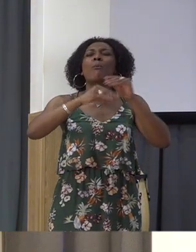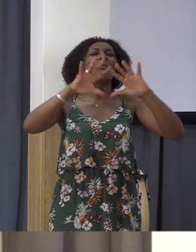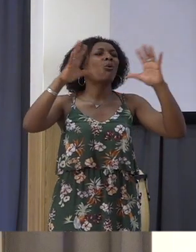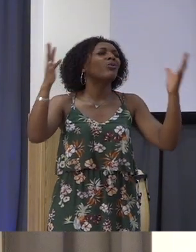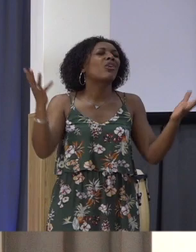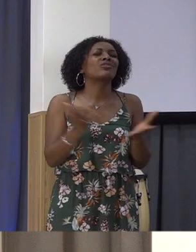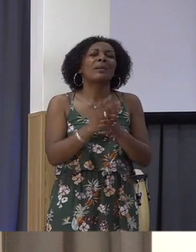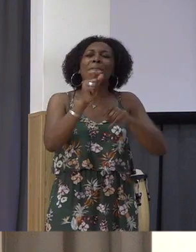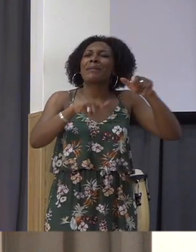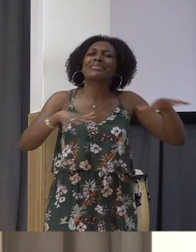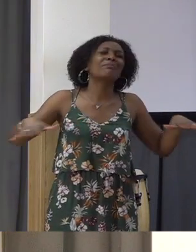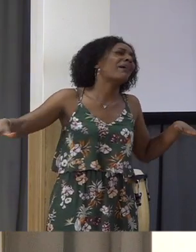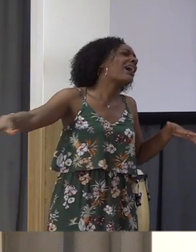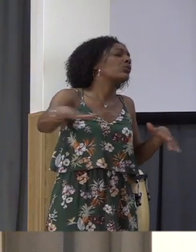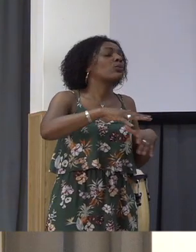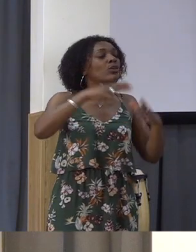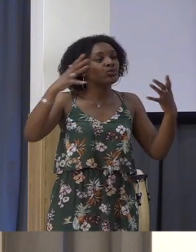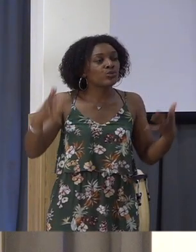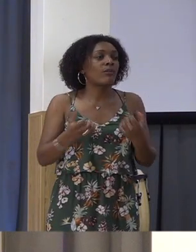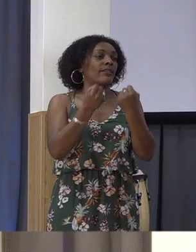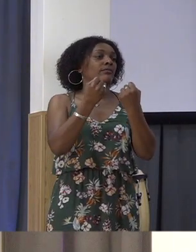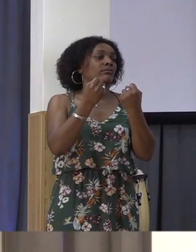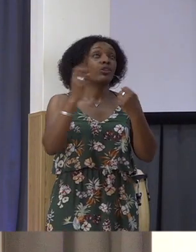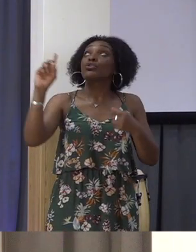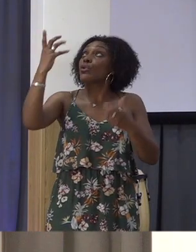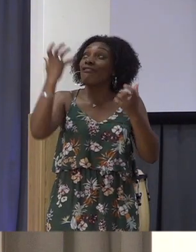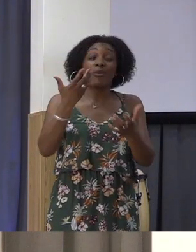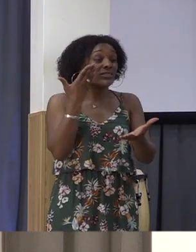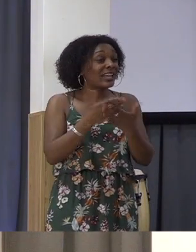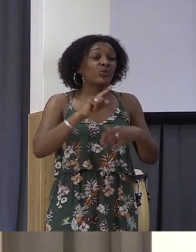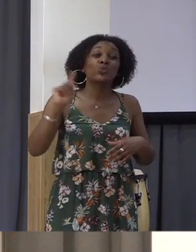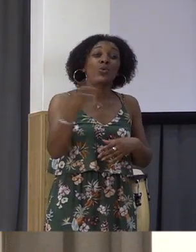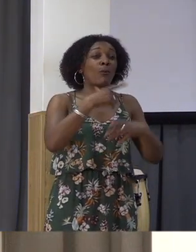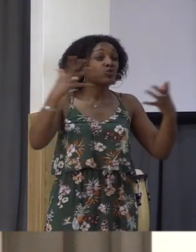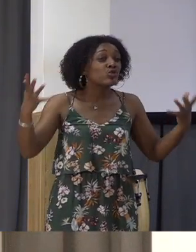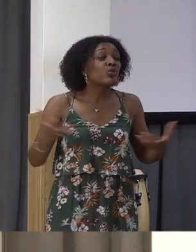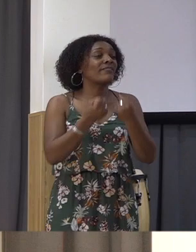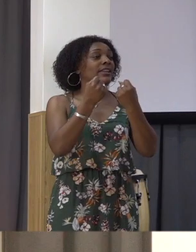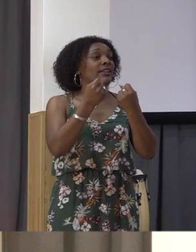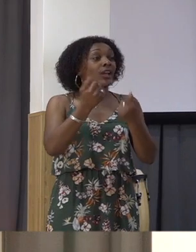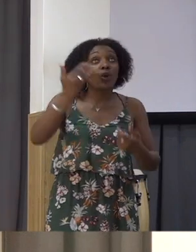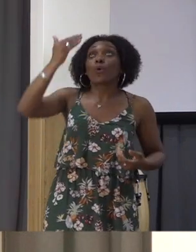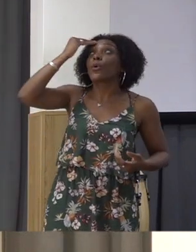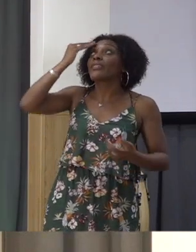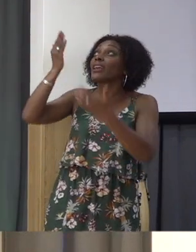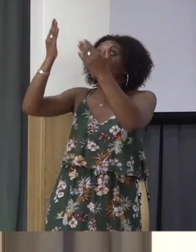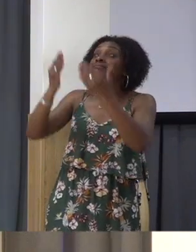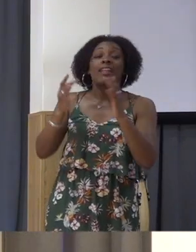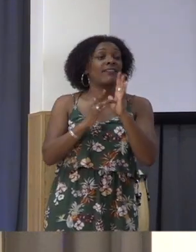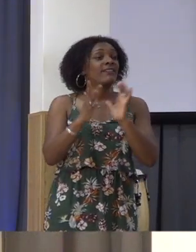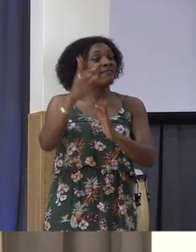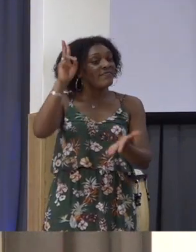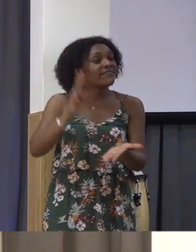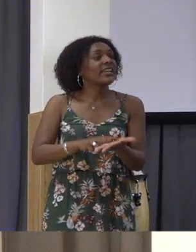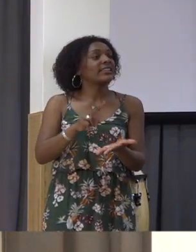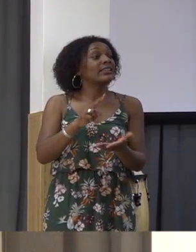et parviennent à la connaissance de la vérité. C'est pour cela que chaque vie compte.